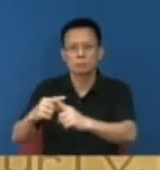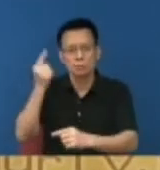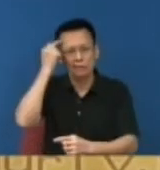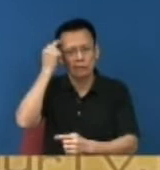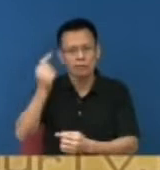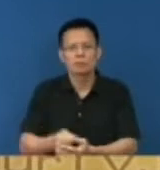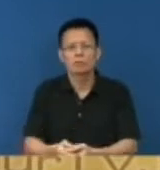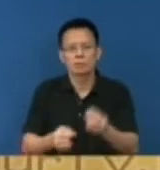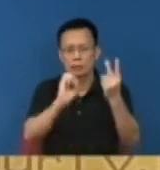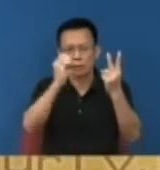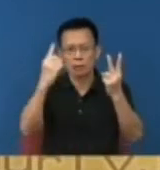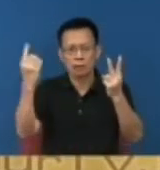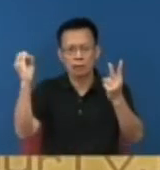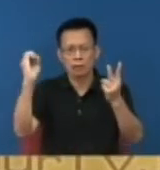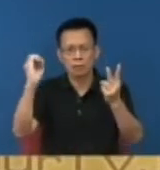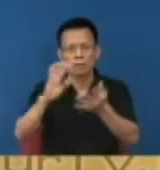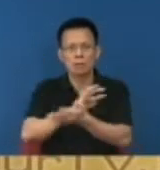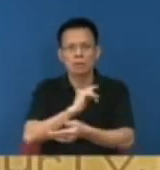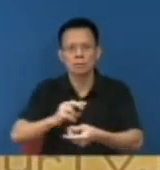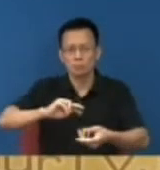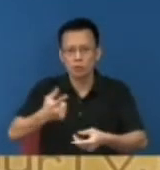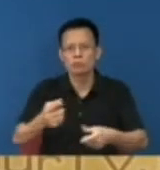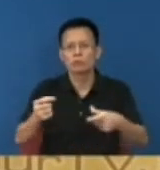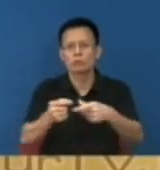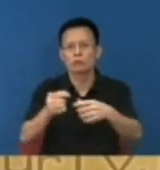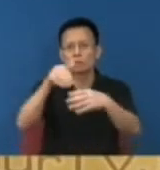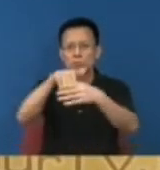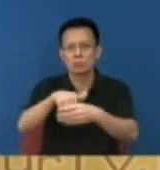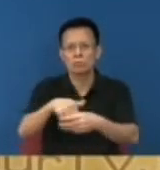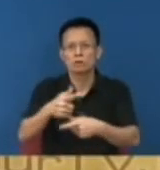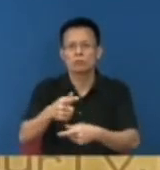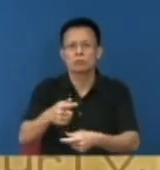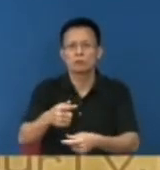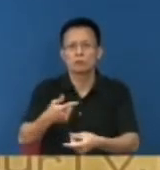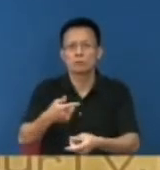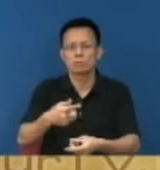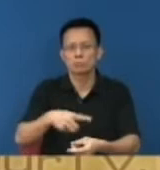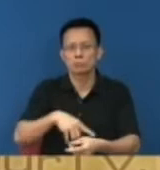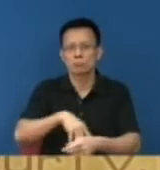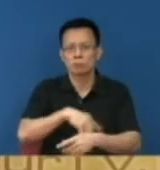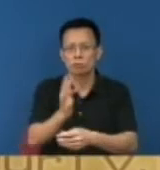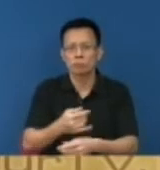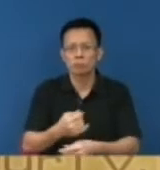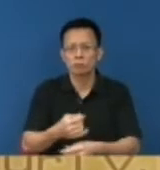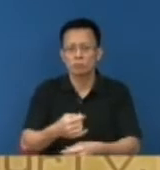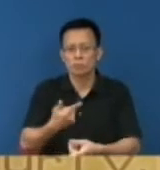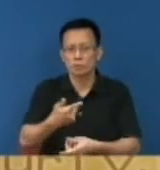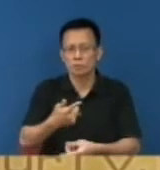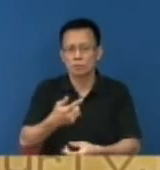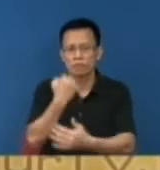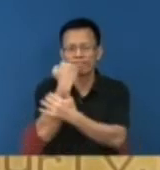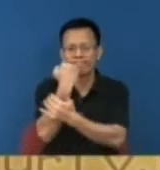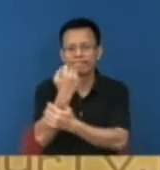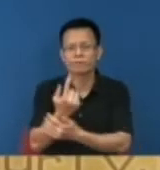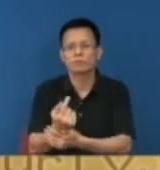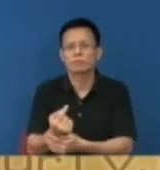喺2010年發生的變相公投咧，不得人心，咁有好多人咧要堵塞呢個漏洞，咁所以咧我哋而家為咗